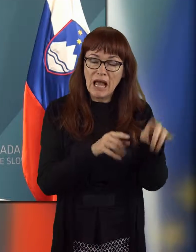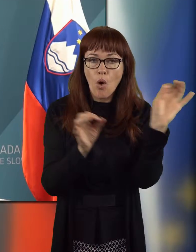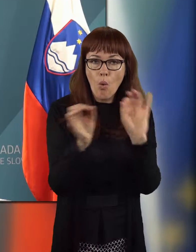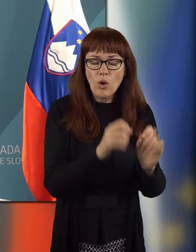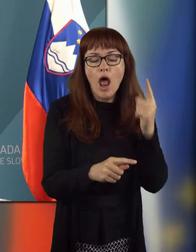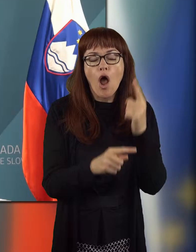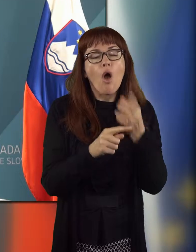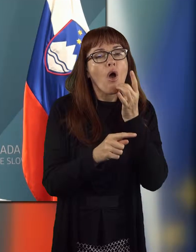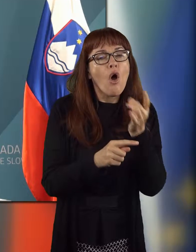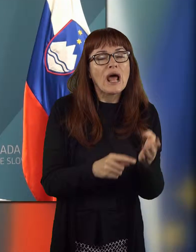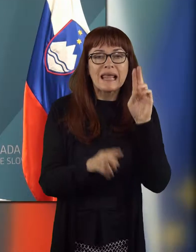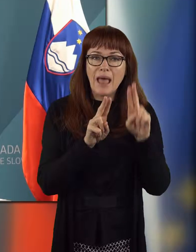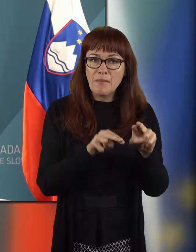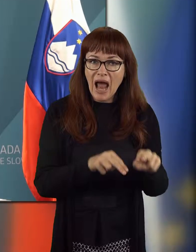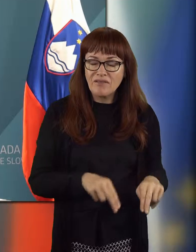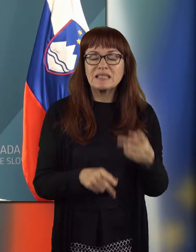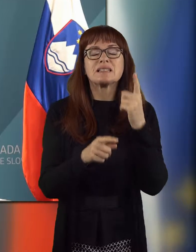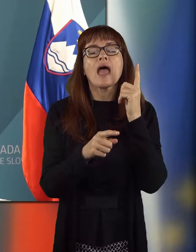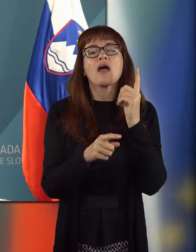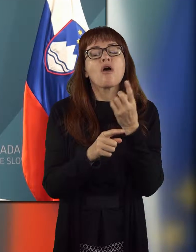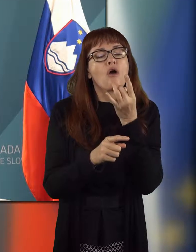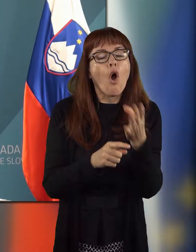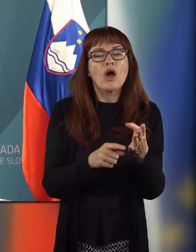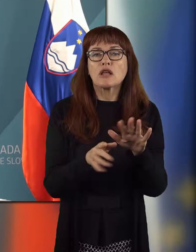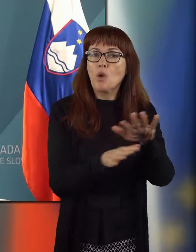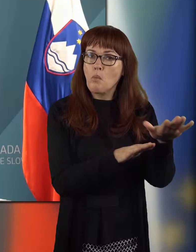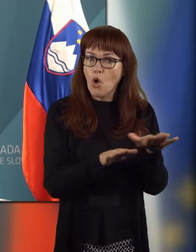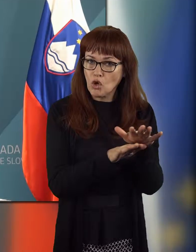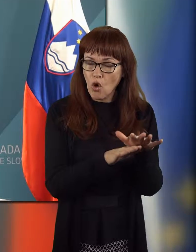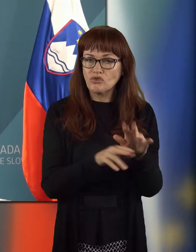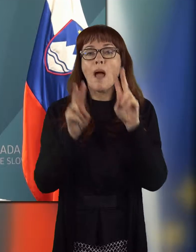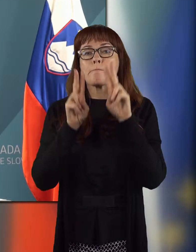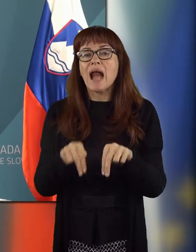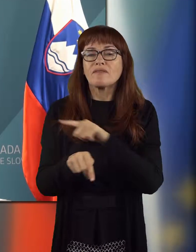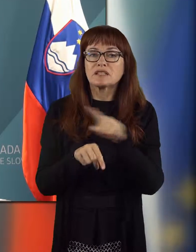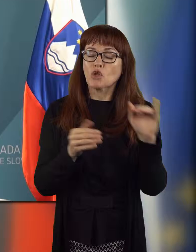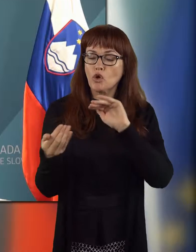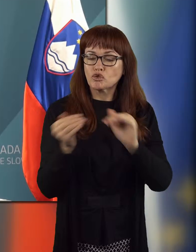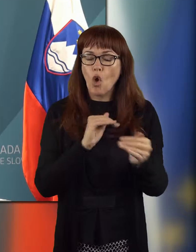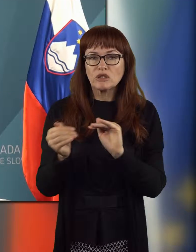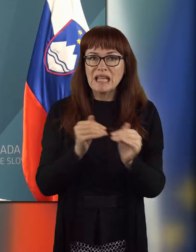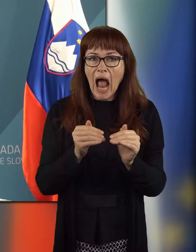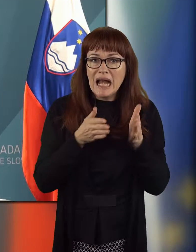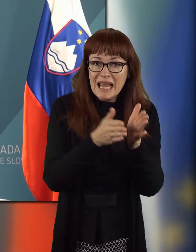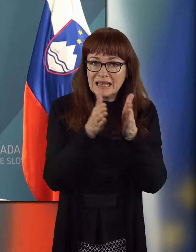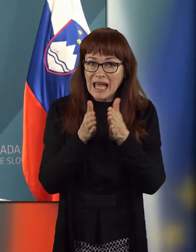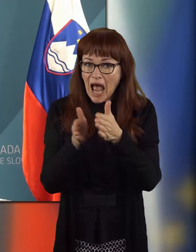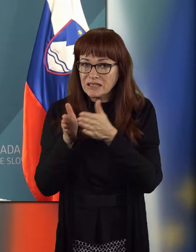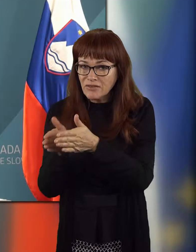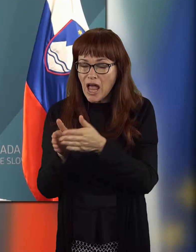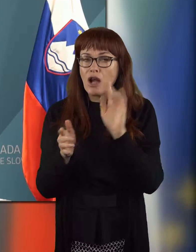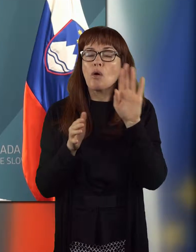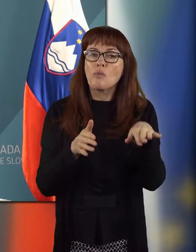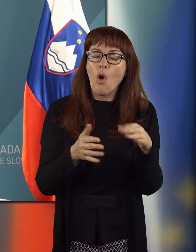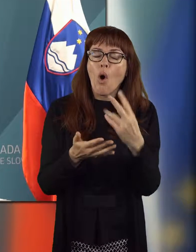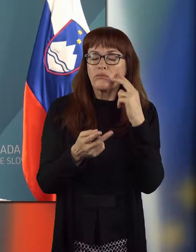pa urejajo konkretne pravice glede na konkretno področje, in sicer pravice do socialnih transferjev, kjer